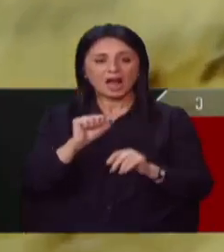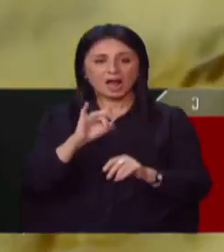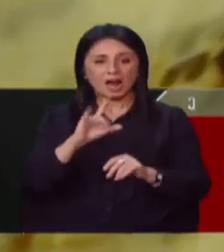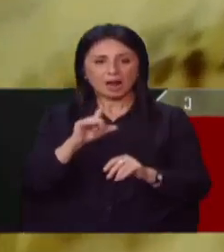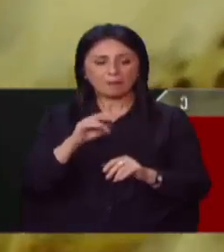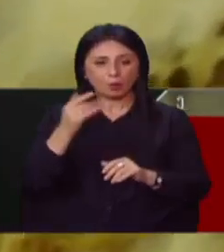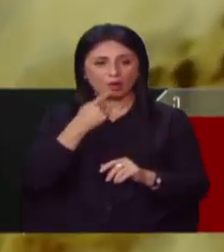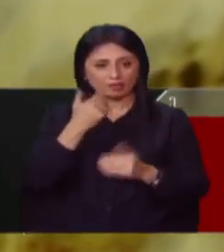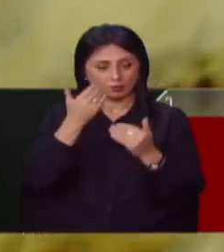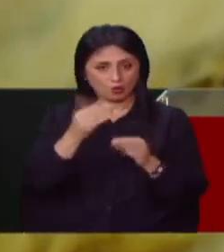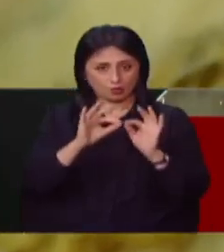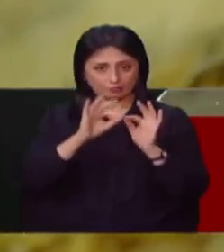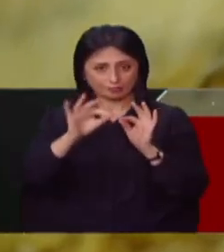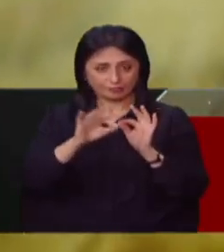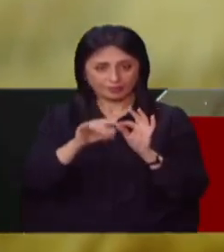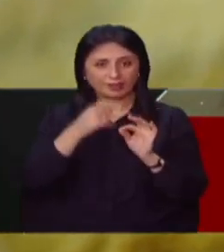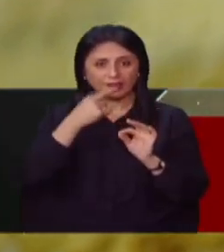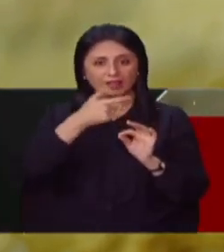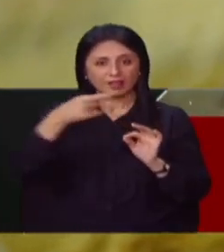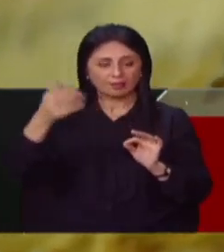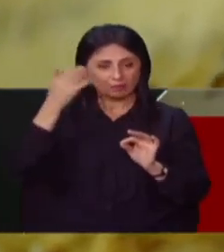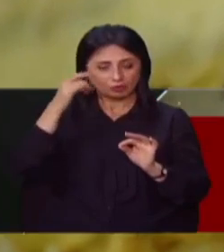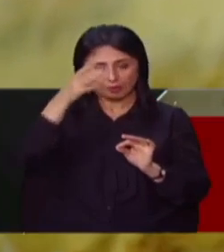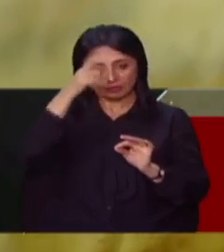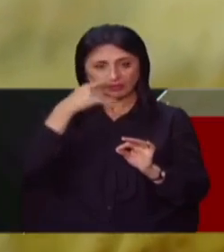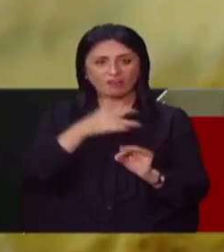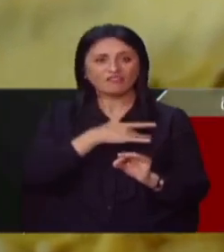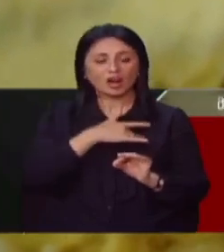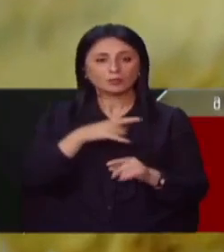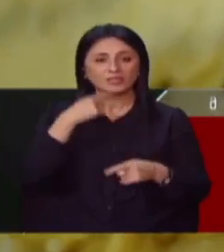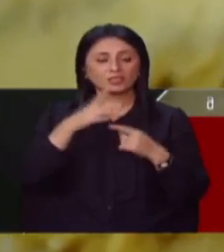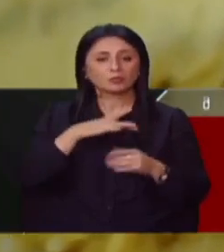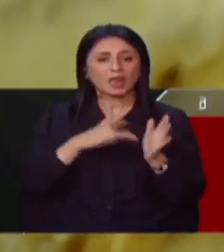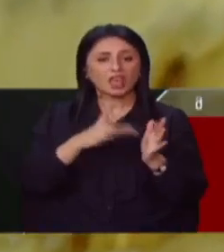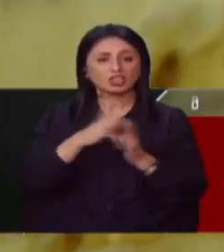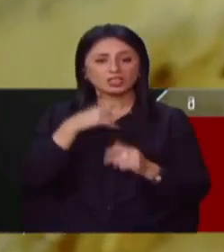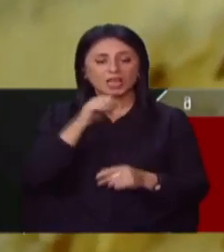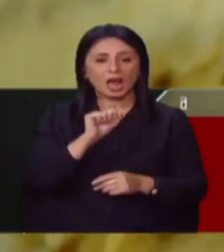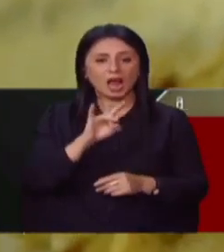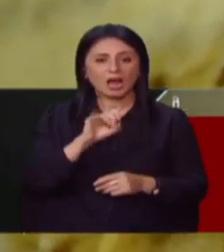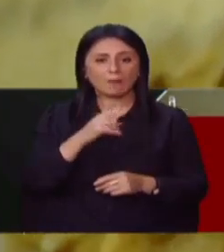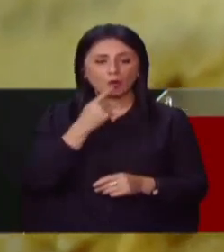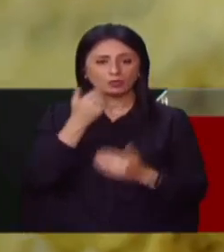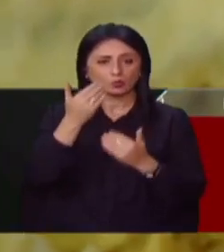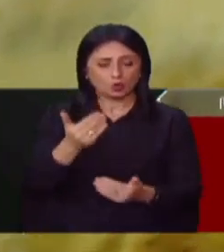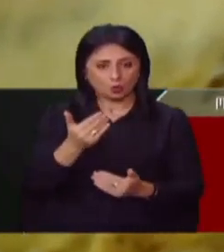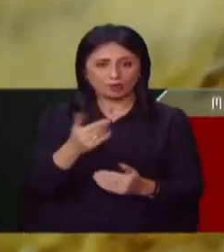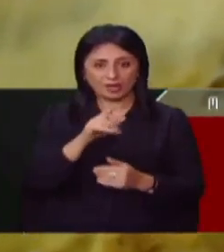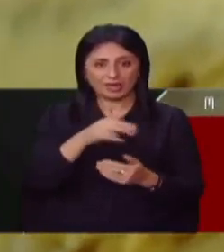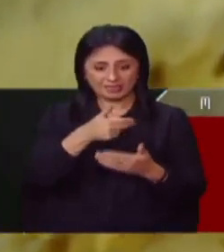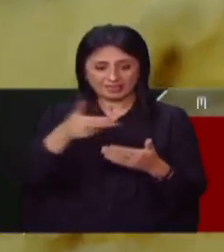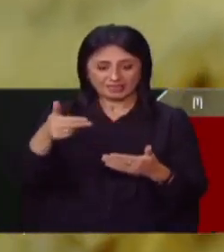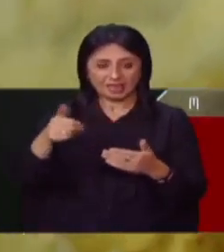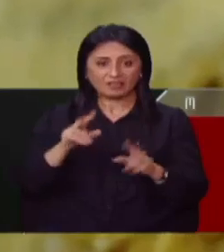არამეული ენა და ის დიალექტი რომელთაც როგორც მეცნიერები ვარაუდობენ საუბრობდა იესო Christe da ai starțele